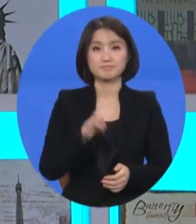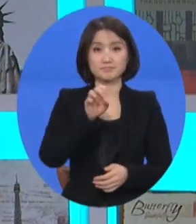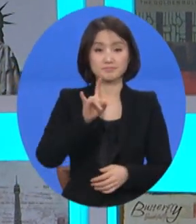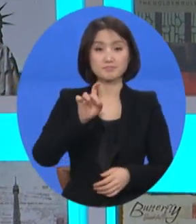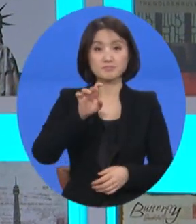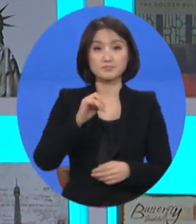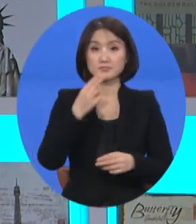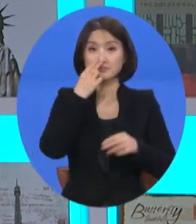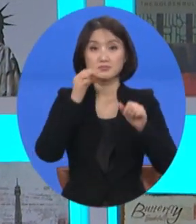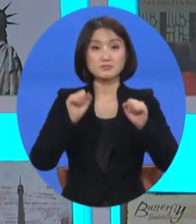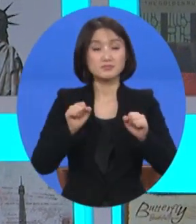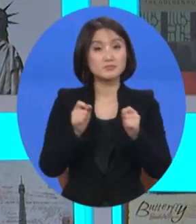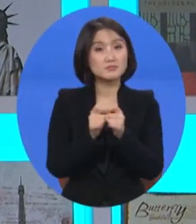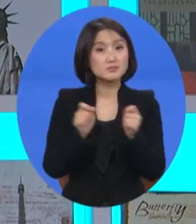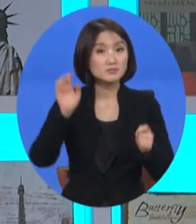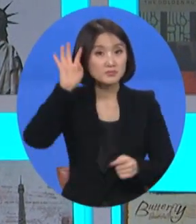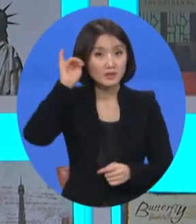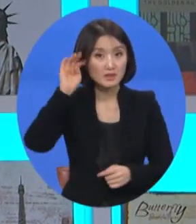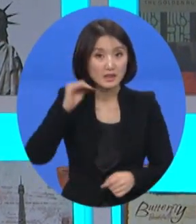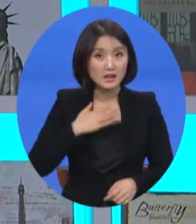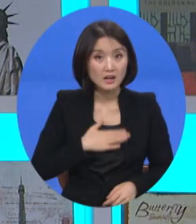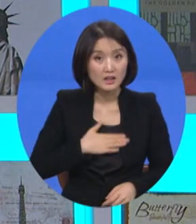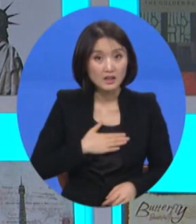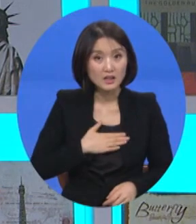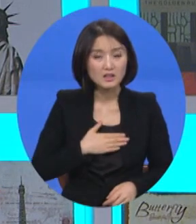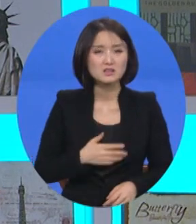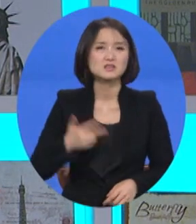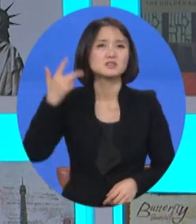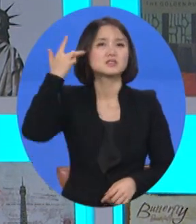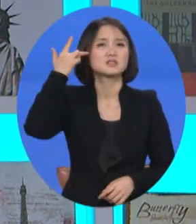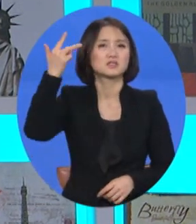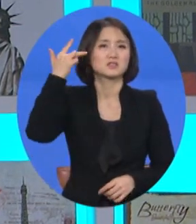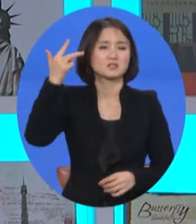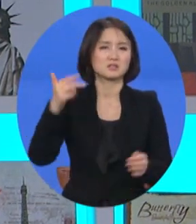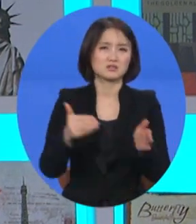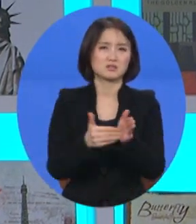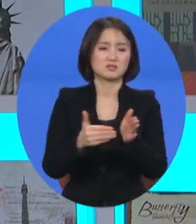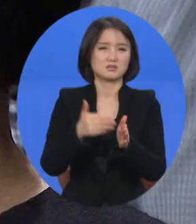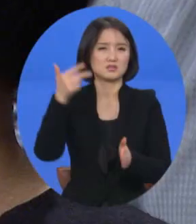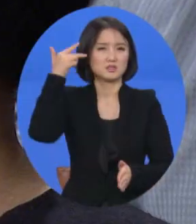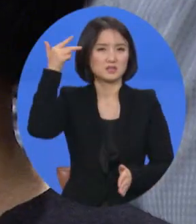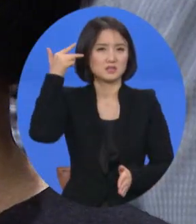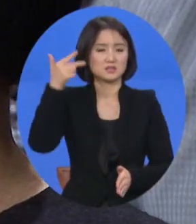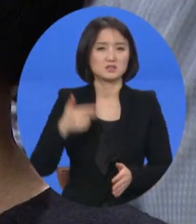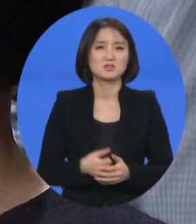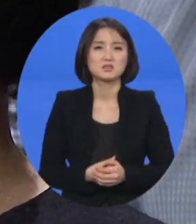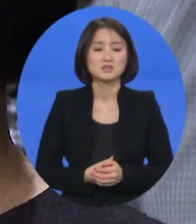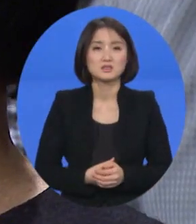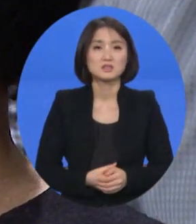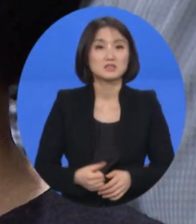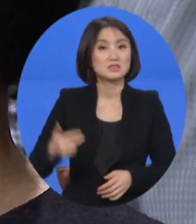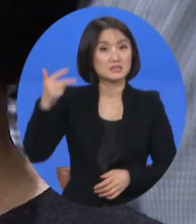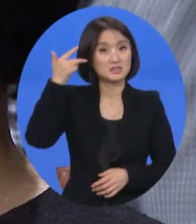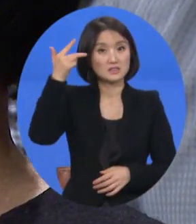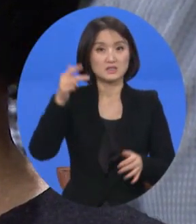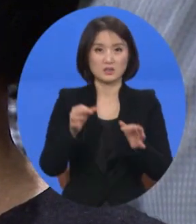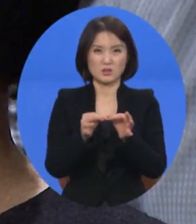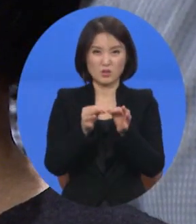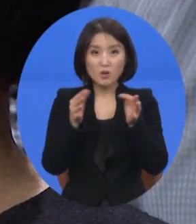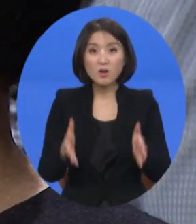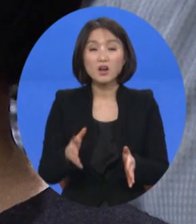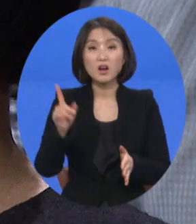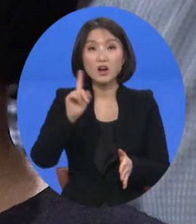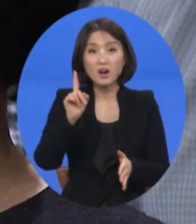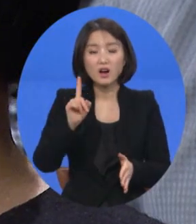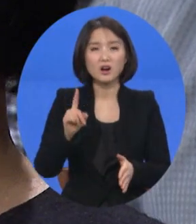매치를 살다 간 지 아십니까 예 7일입니다 딱 일주일 정도 살고 합니다 그런데 그 일주일 동안 살기 위해서